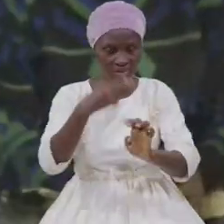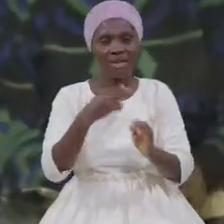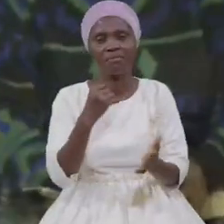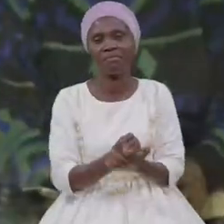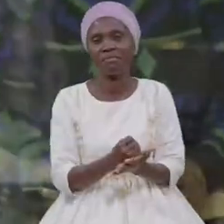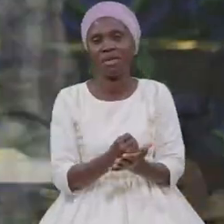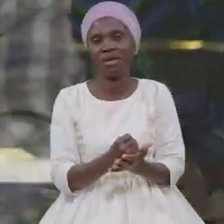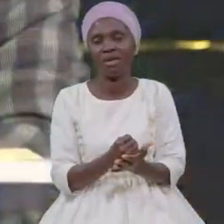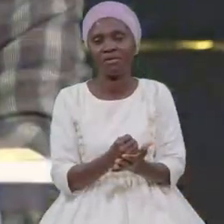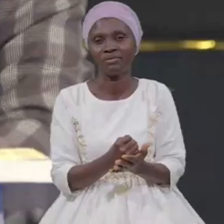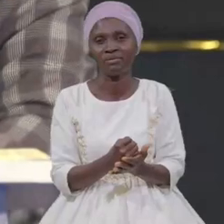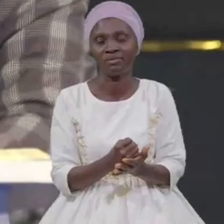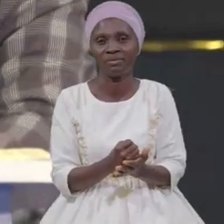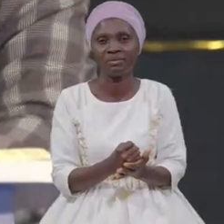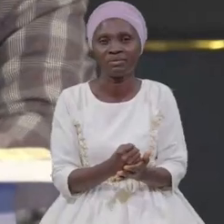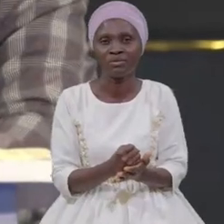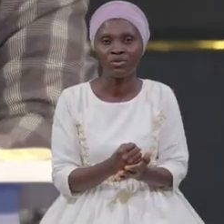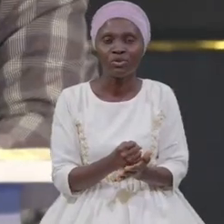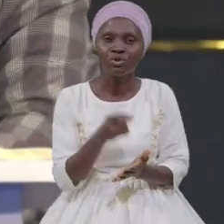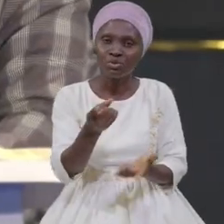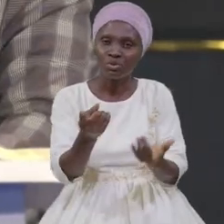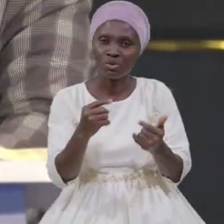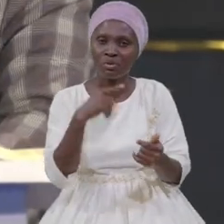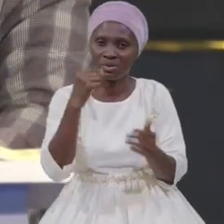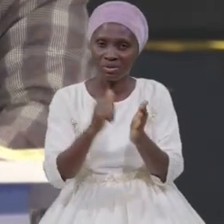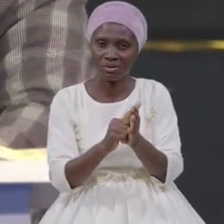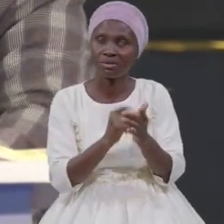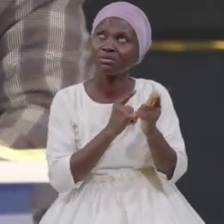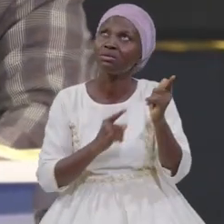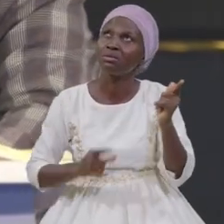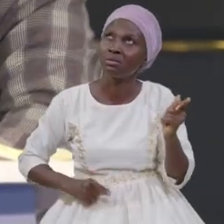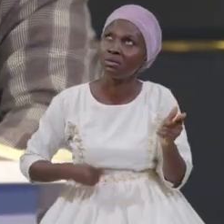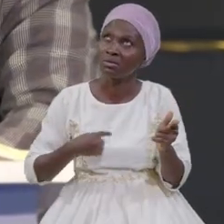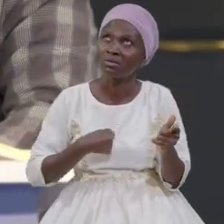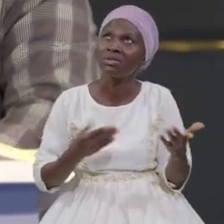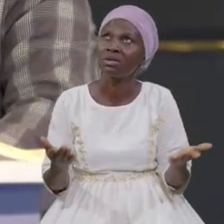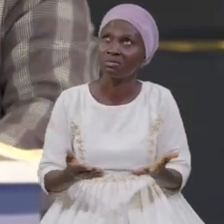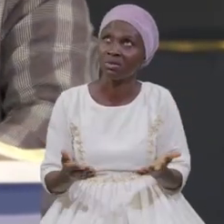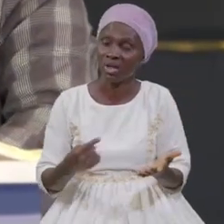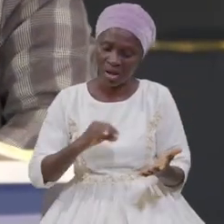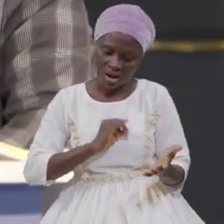Et tu es venu, tu dis Seigneur, me voici. J'ai péché.